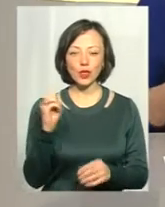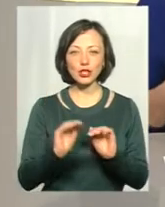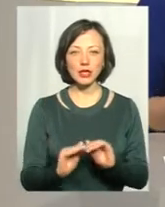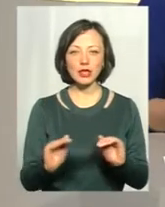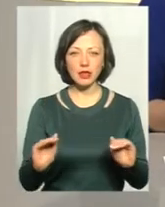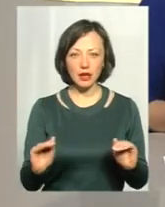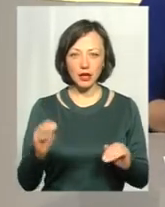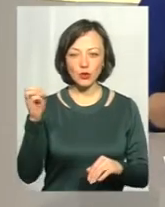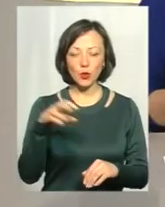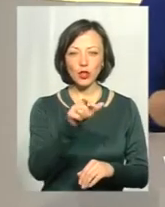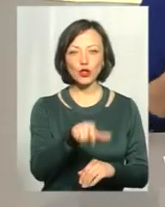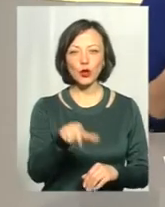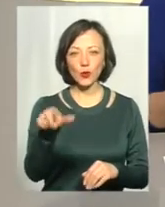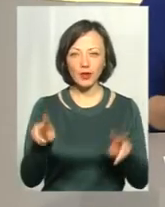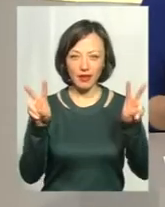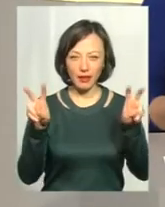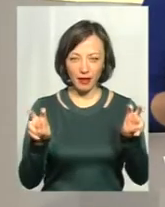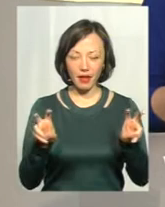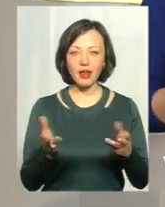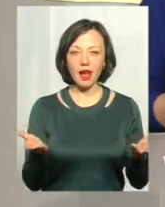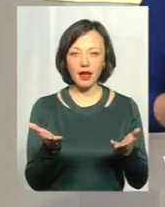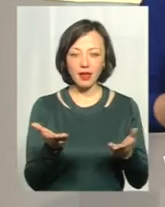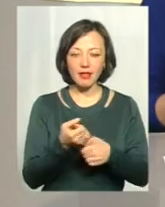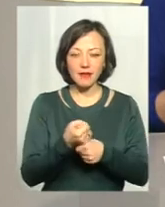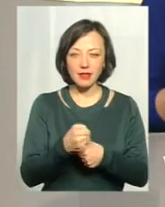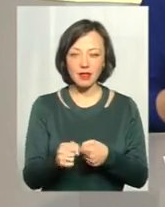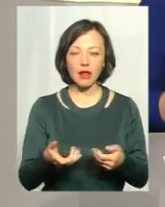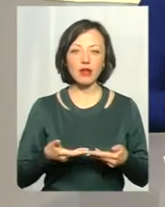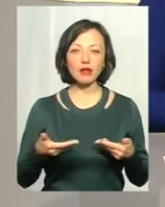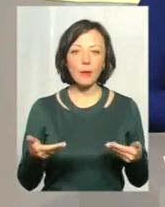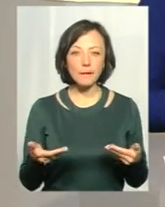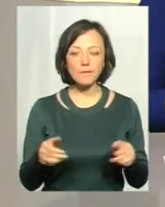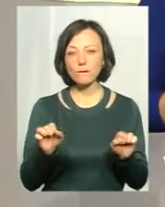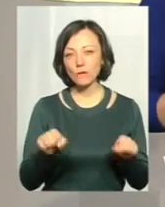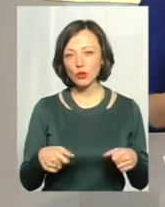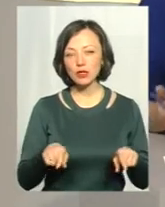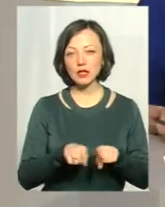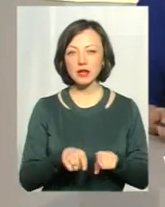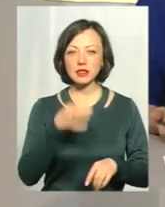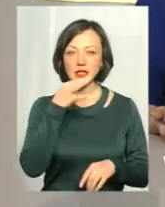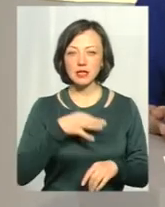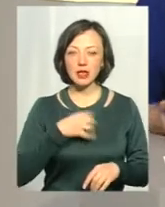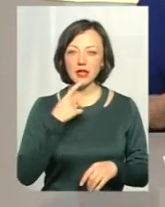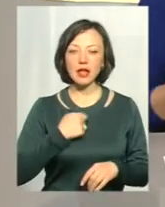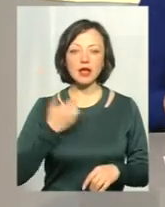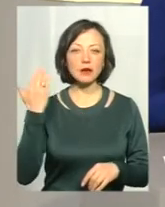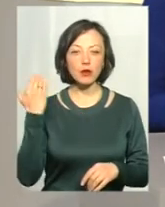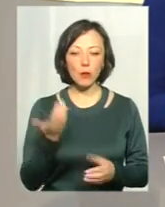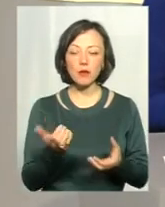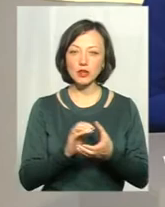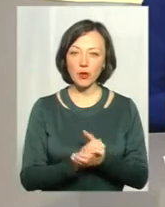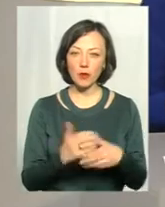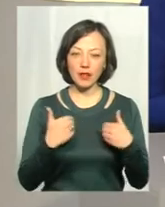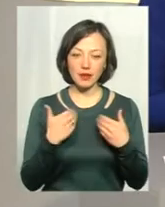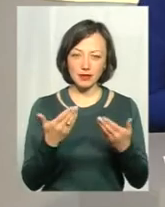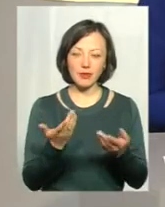дітей, сонячних людей, про ці стереотипи, які нав'язало нам, можна так сказати, радянське минуле. Отож, познайомте нас